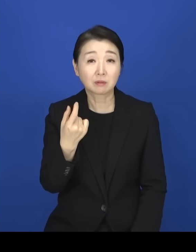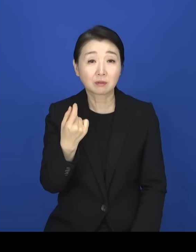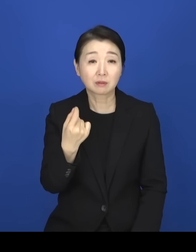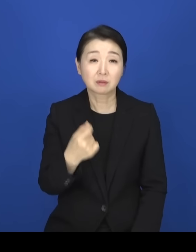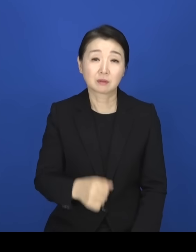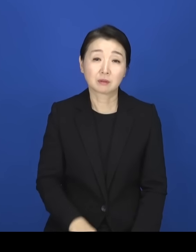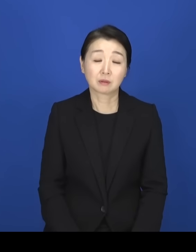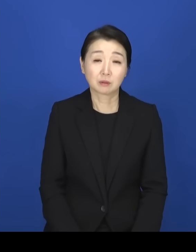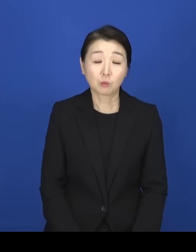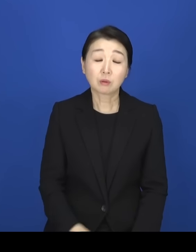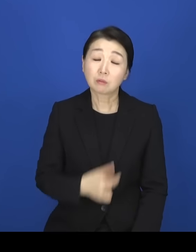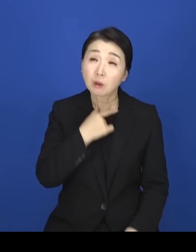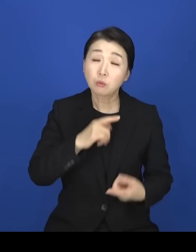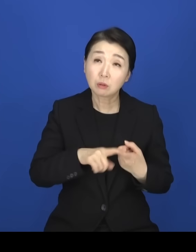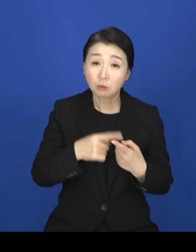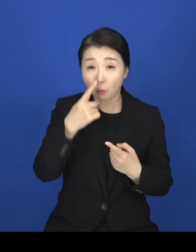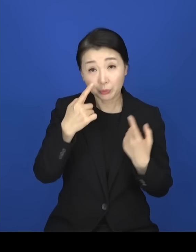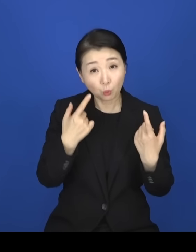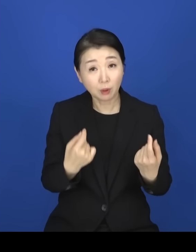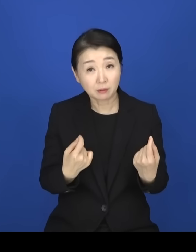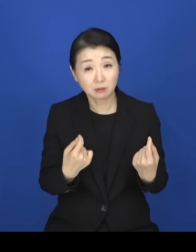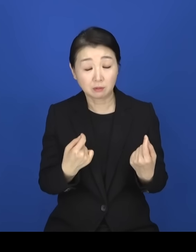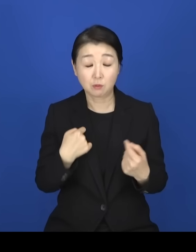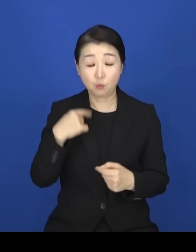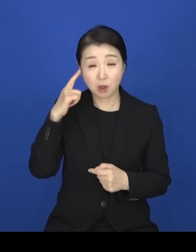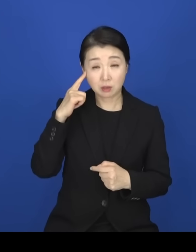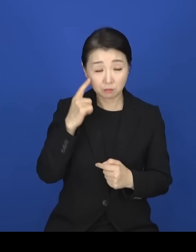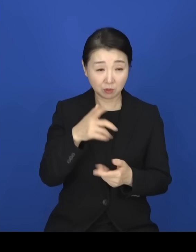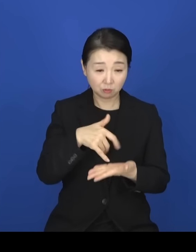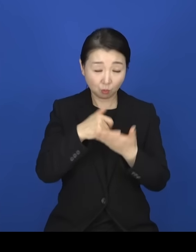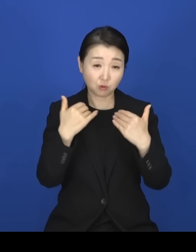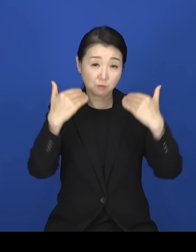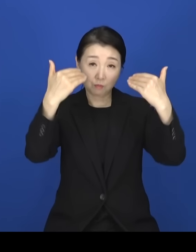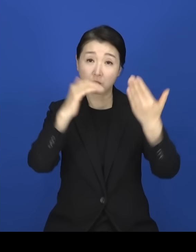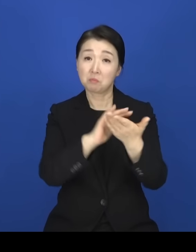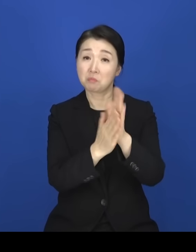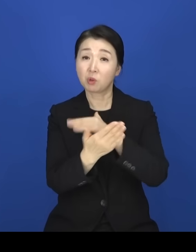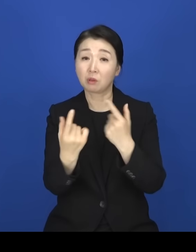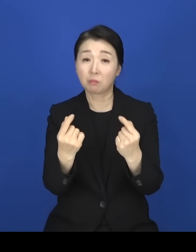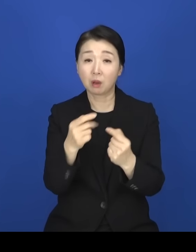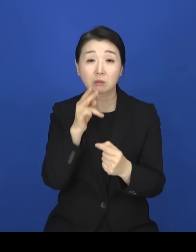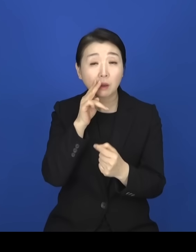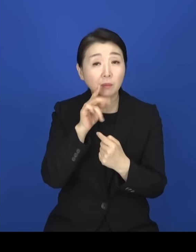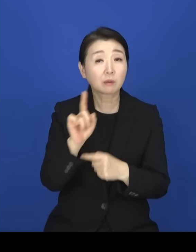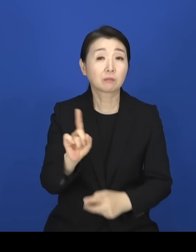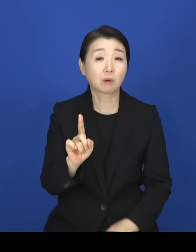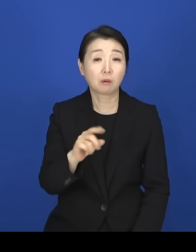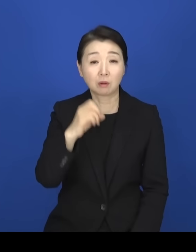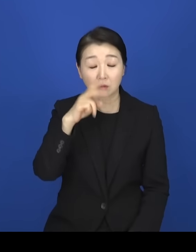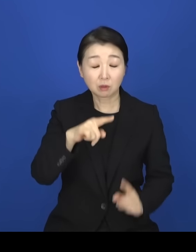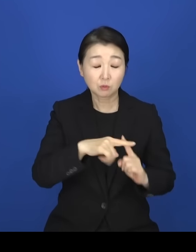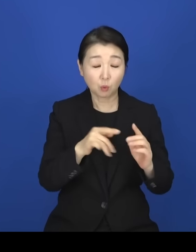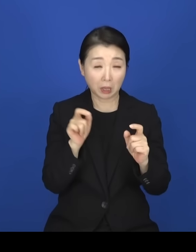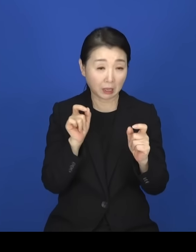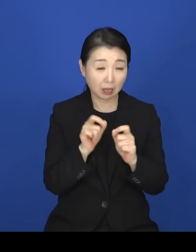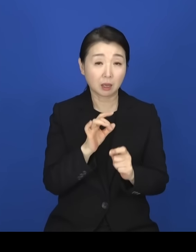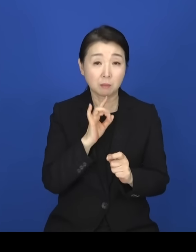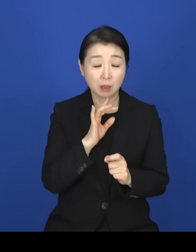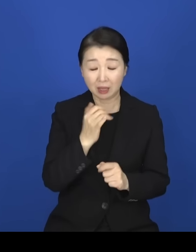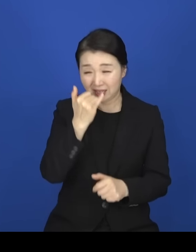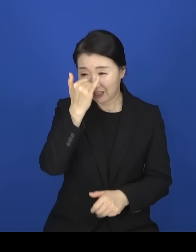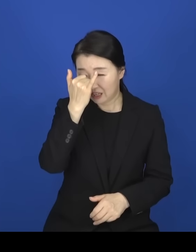예. 기호식품 아닌가? 예. 왜냐면 내가 이미 많이 성품적으로도 변하고 있는 걸 느끼고 예. 또 담배는 뭐 그냥 교회 근처에서만 덕이